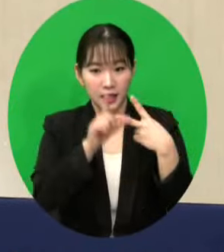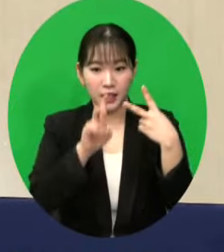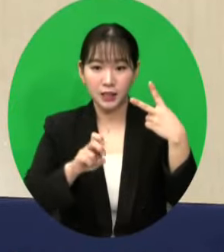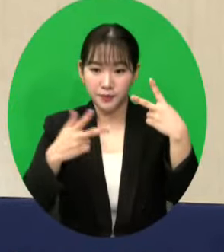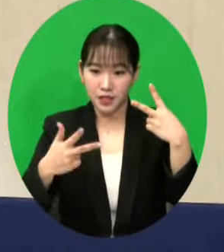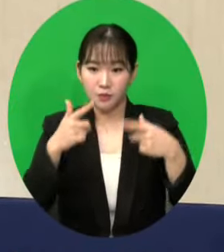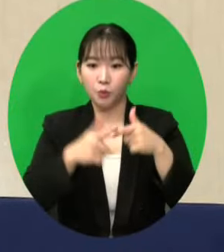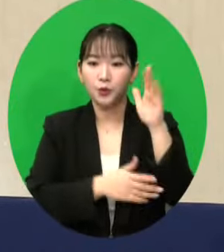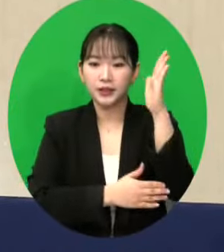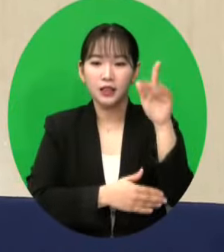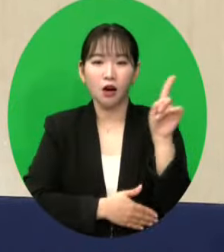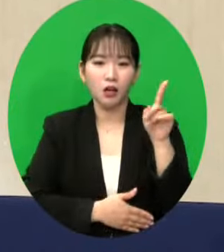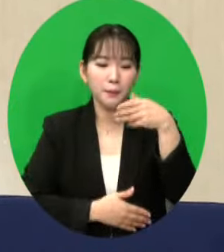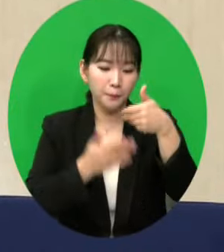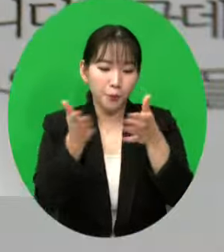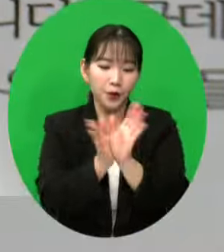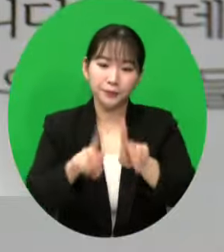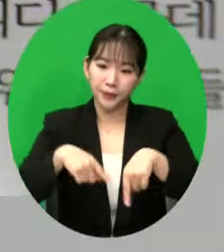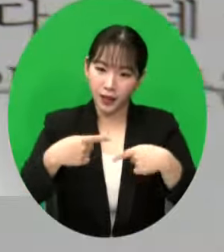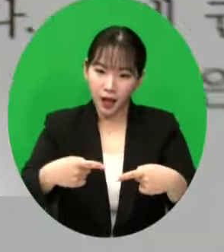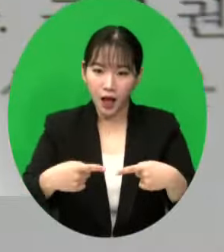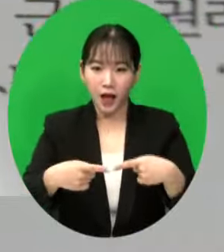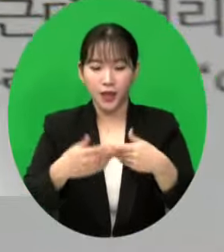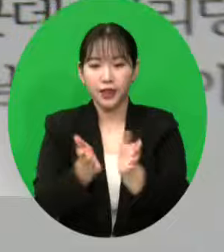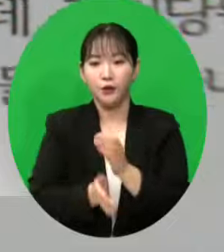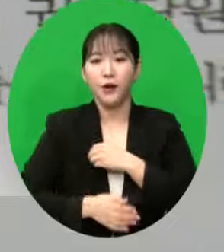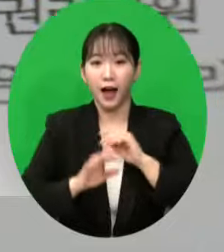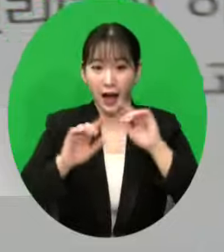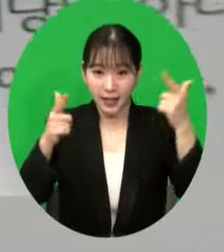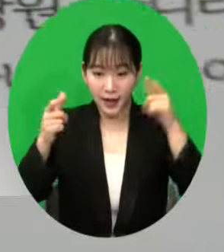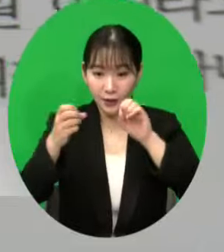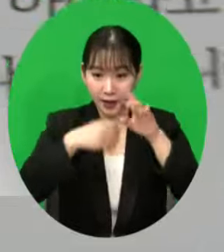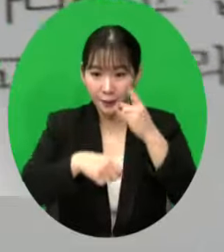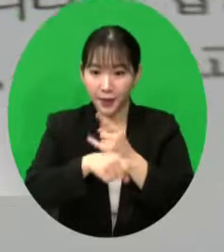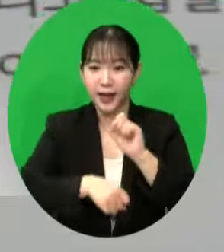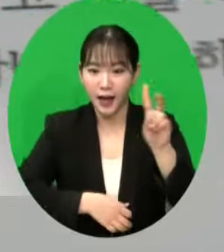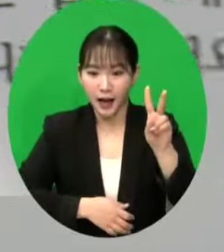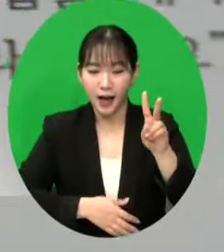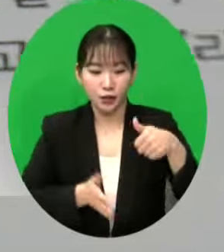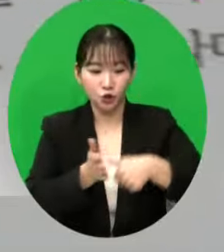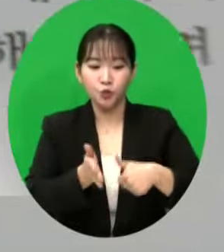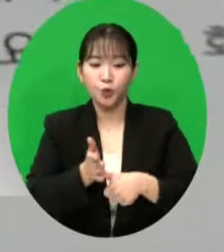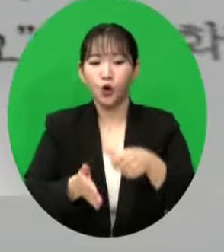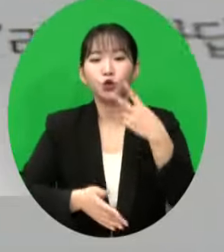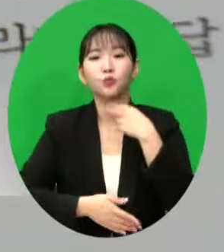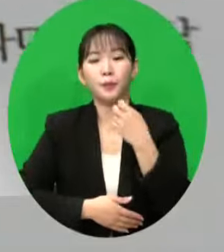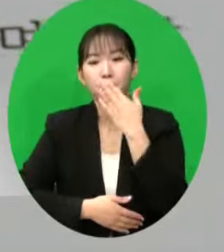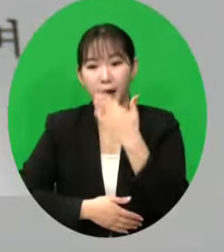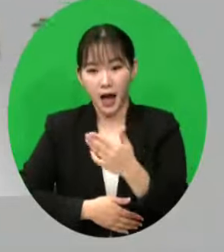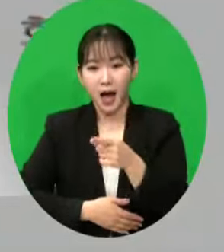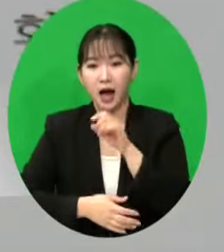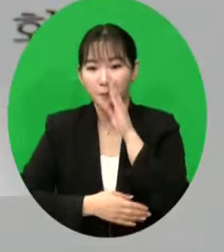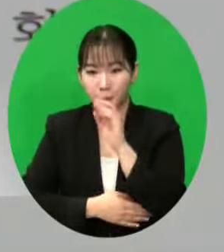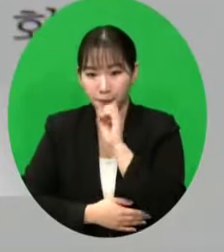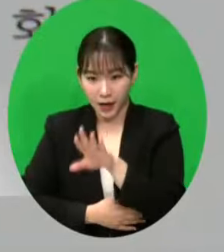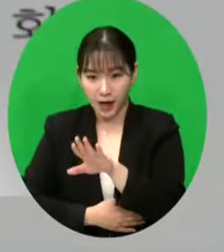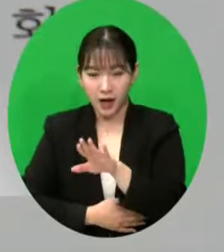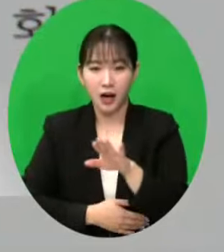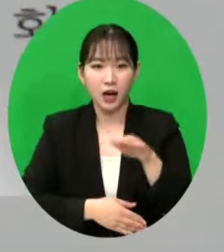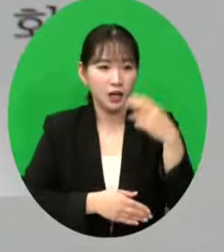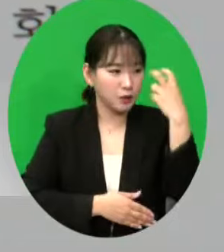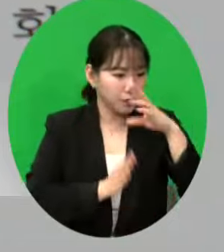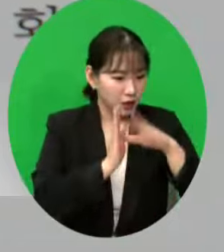27일 목포시내 한 모임에 참석해 권리당원이 아니라고 답을 해야지 투표를 할 수 있다라는 등